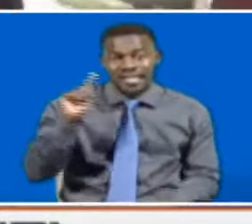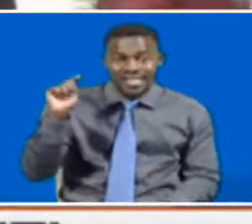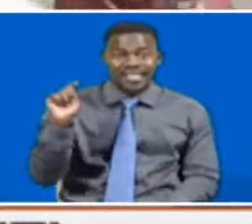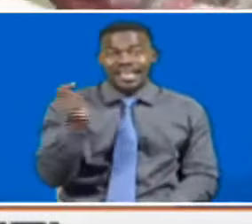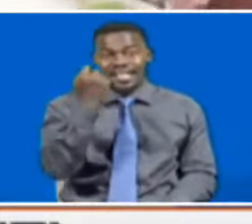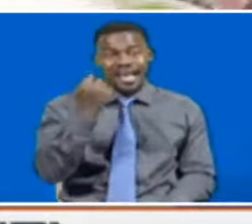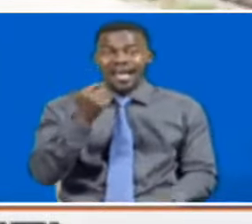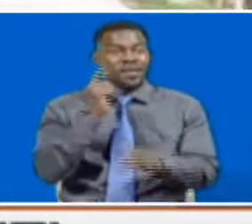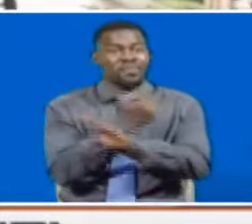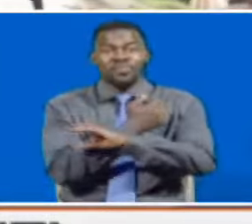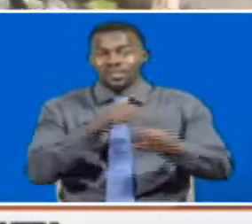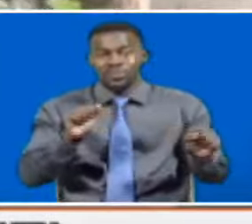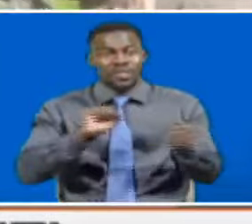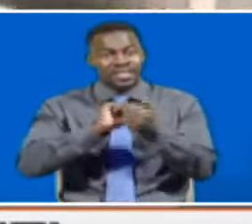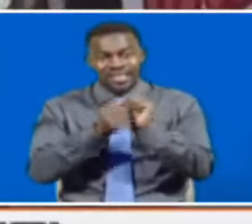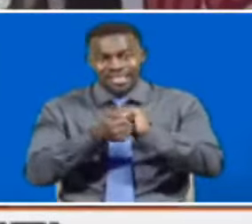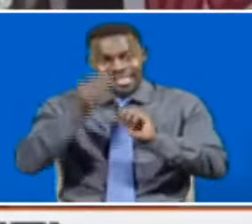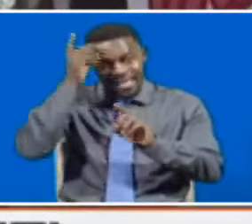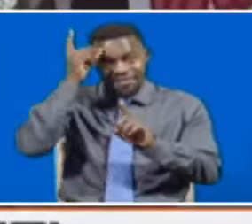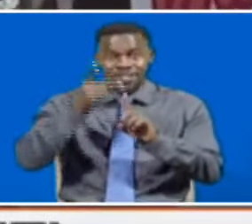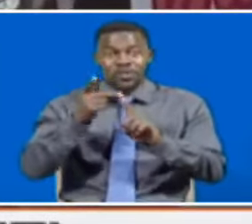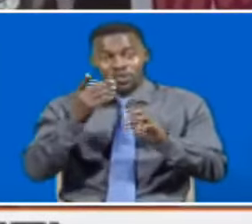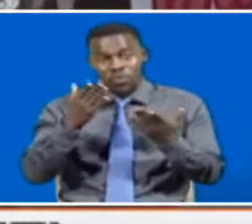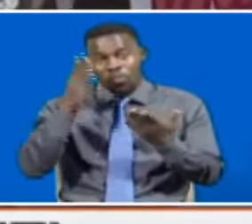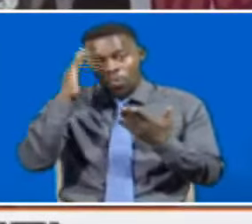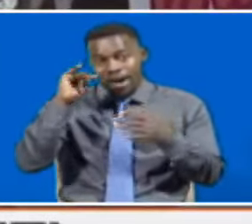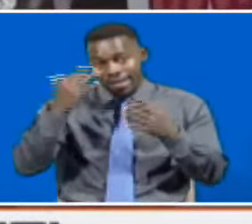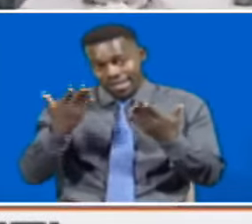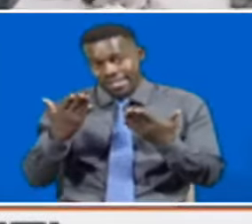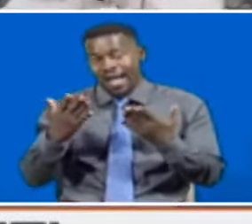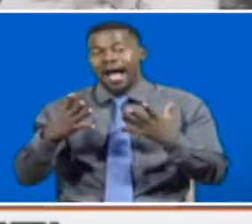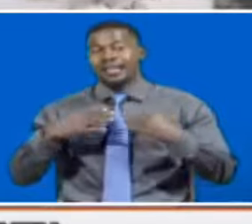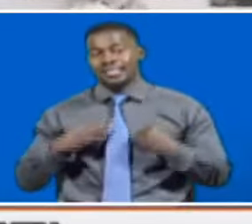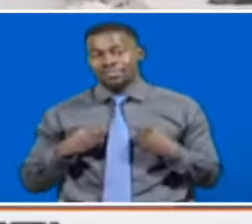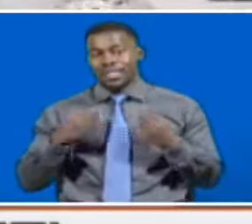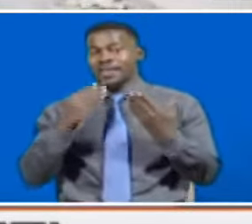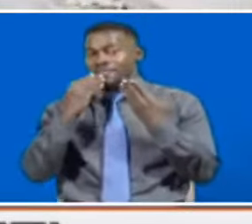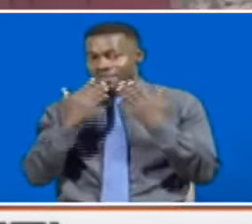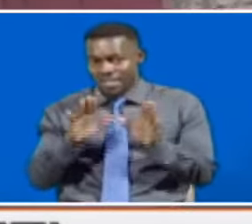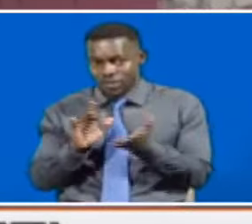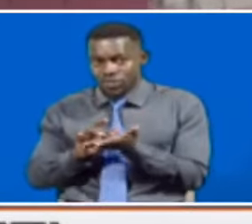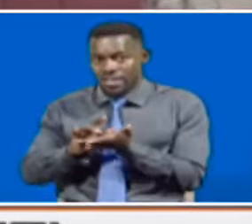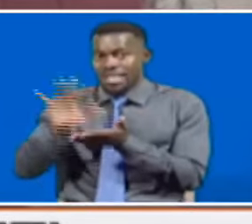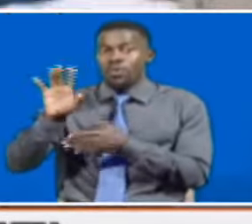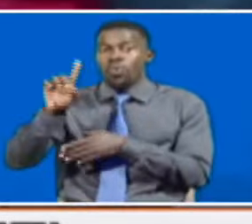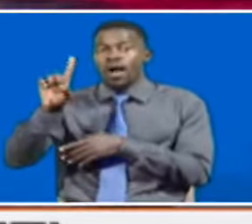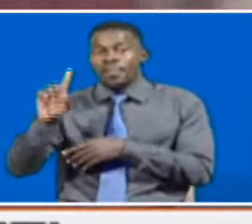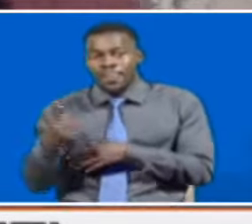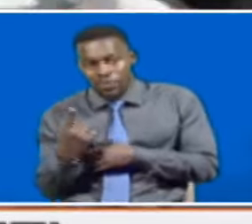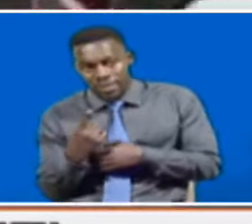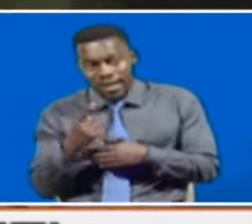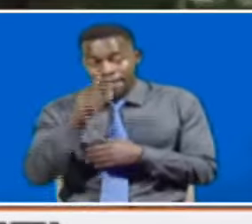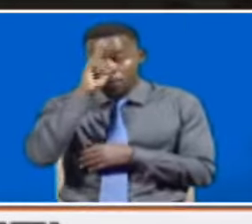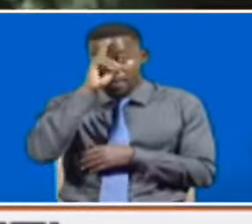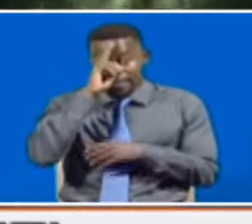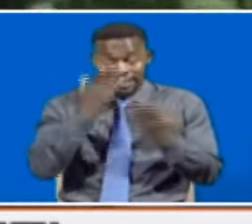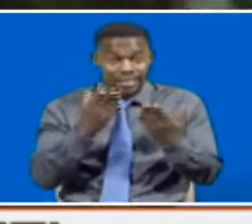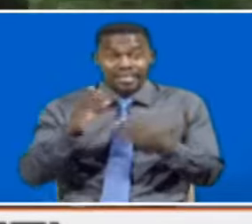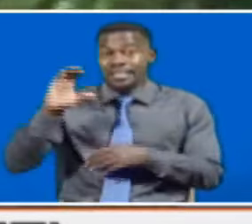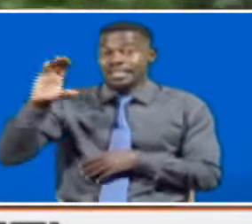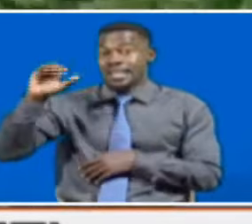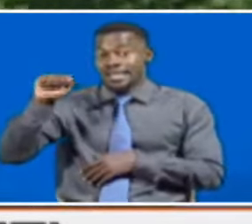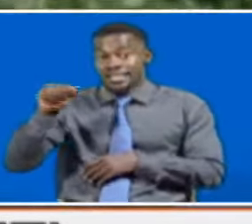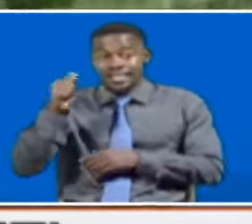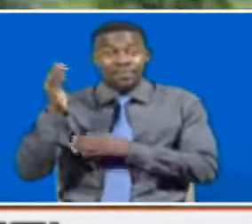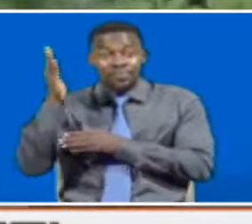kubadili msimamo wake wa kutuma maafisa 1000 wa polisi. Waziri wa usalama nchini Kenya Profesa Kindiki Kithure ameshikilia kuwa